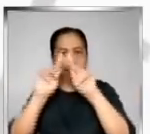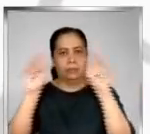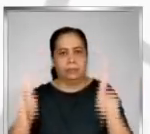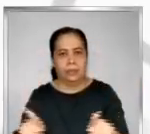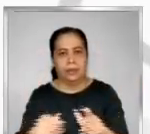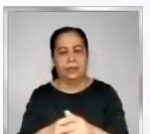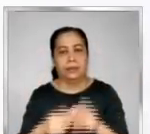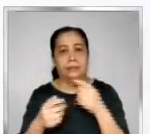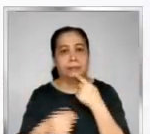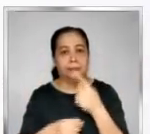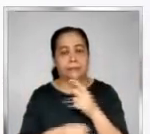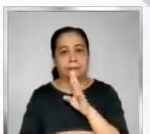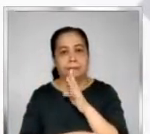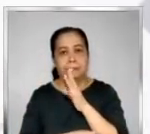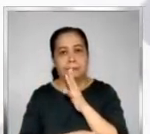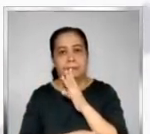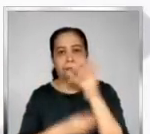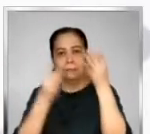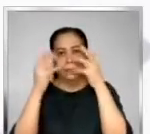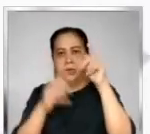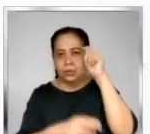Bianco.